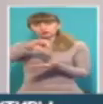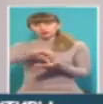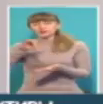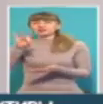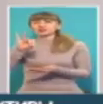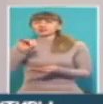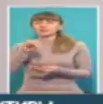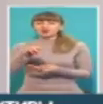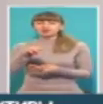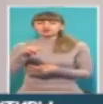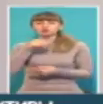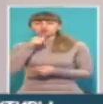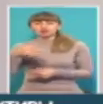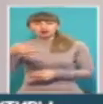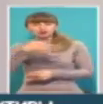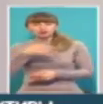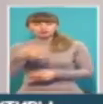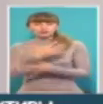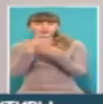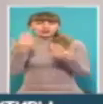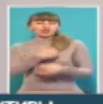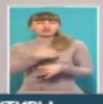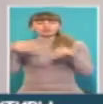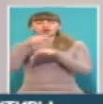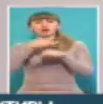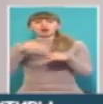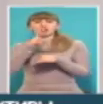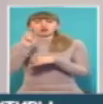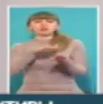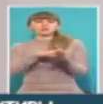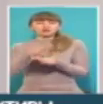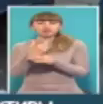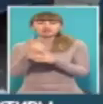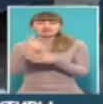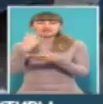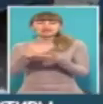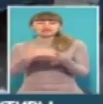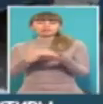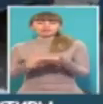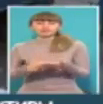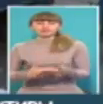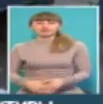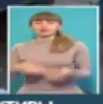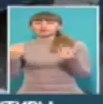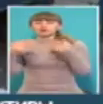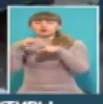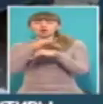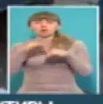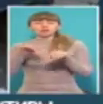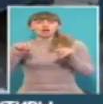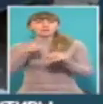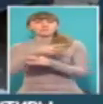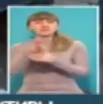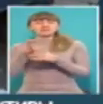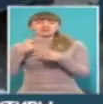Акимата Кустанайской области, мы хотим поговорить о том, а как реализовать эту меру. Сегодня обсуждают и вопросы содержания